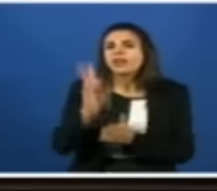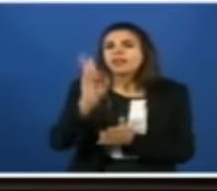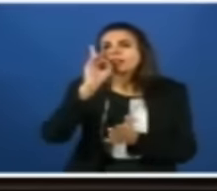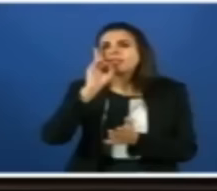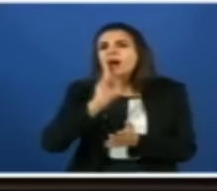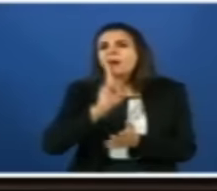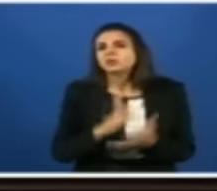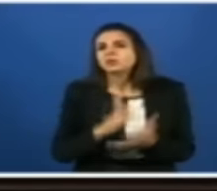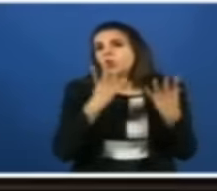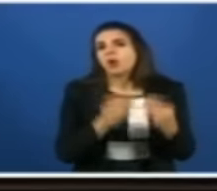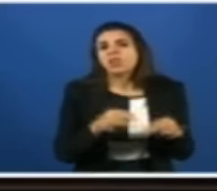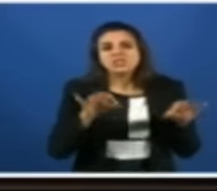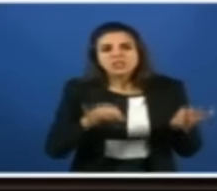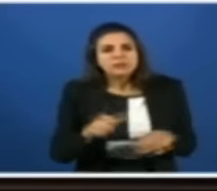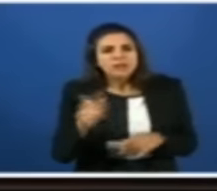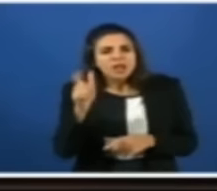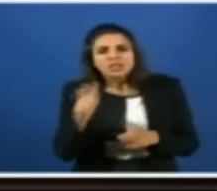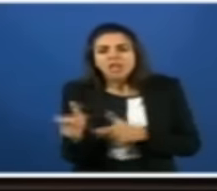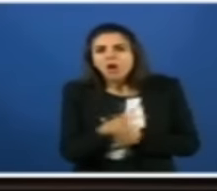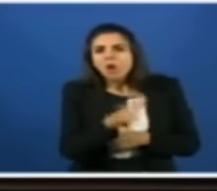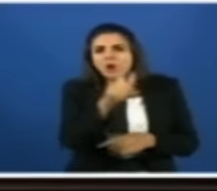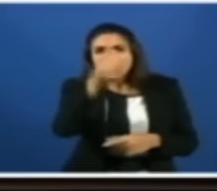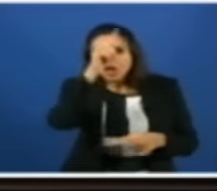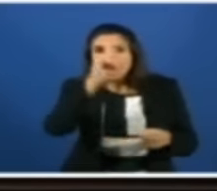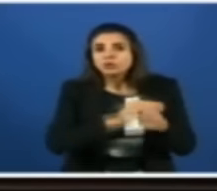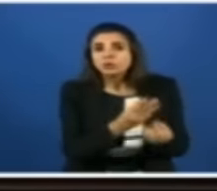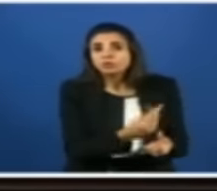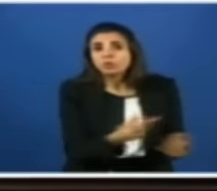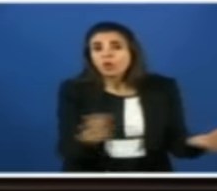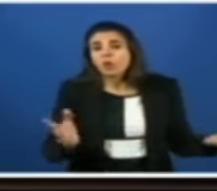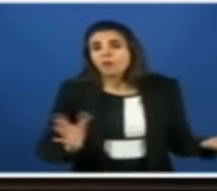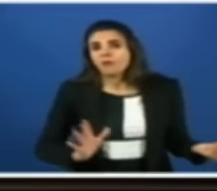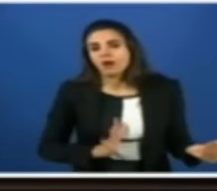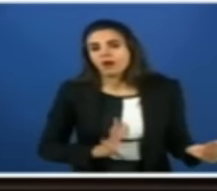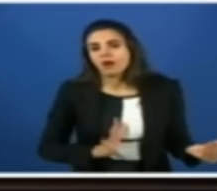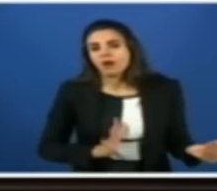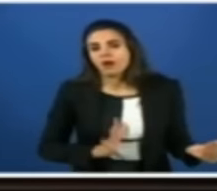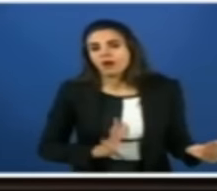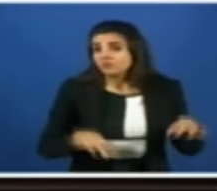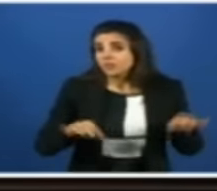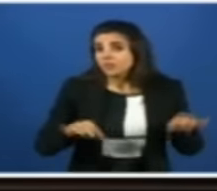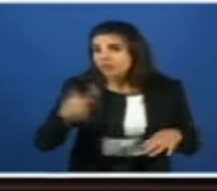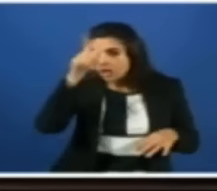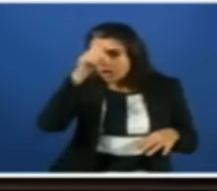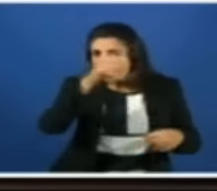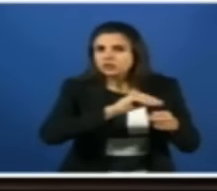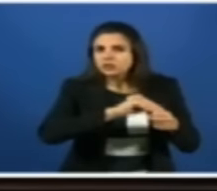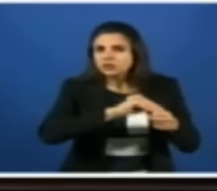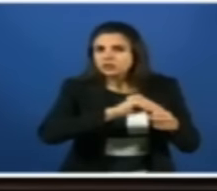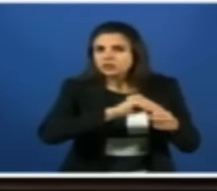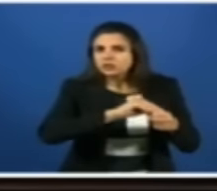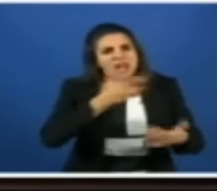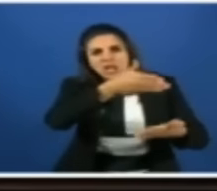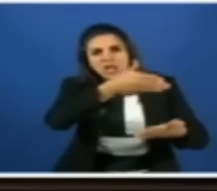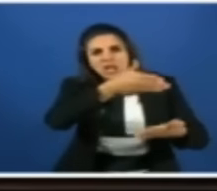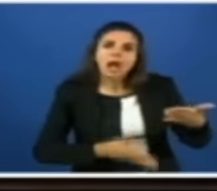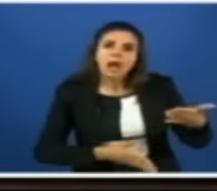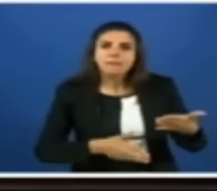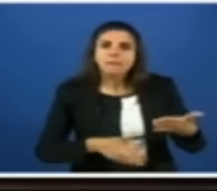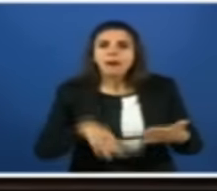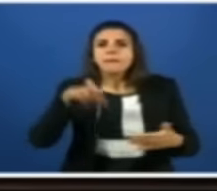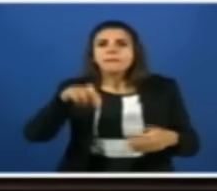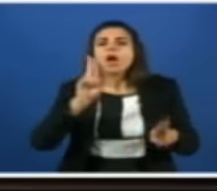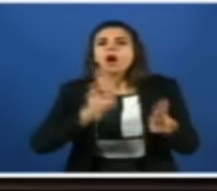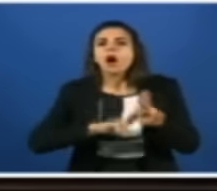cirit attığı bir ülke olmayacak. Şu anda Irak'ın yaklaşık yarısı